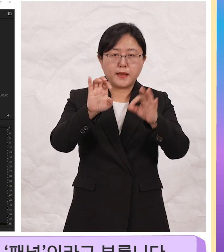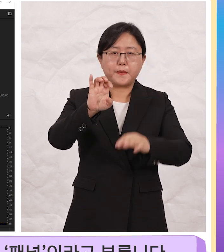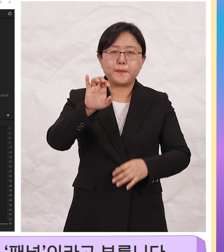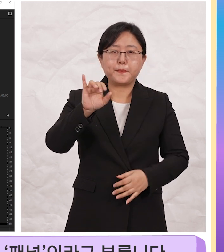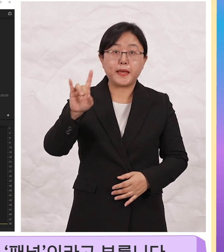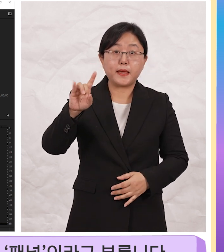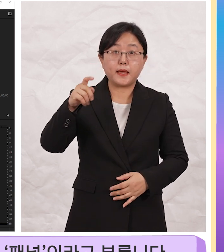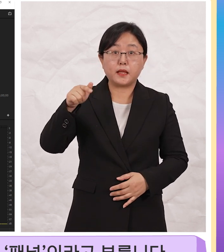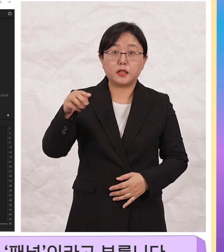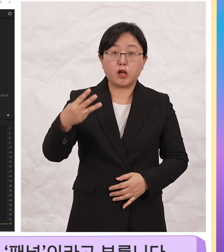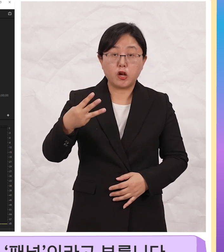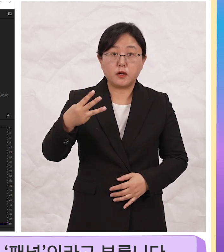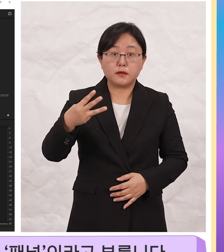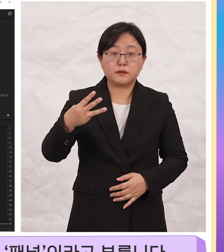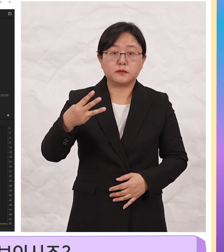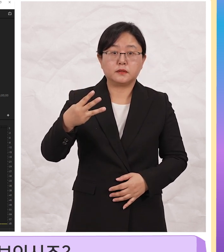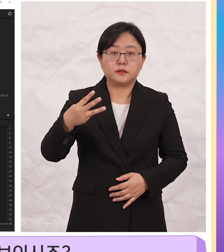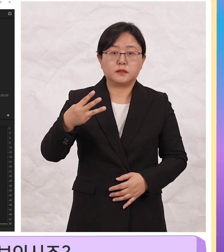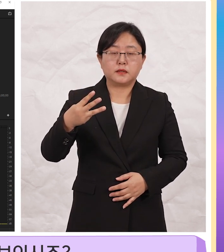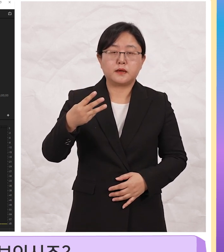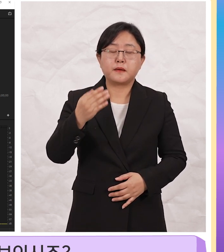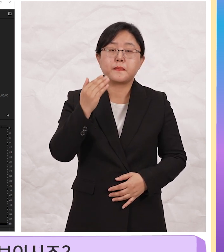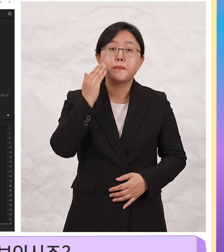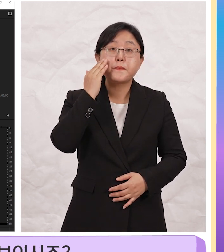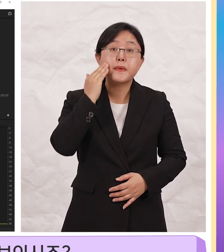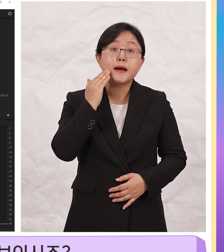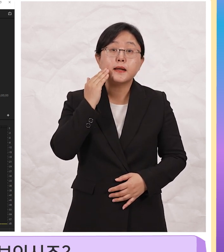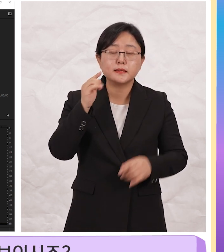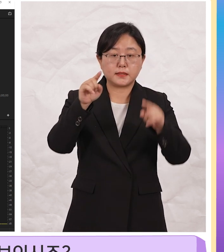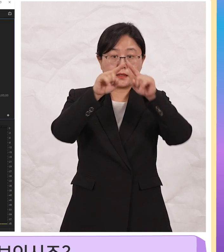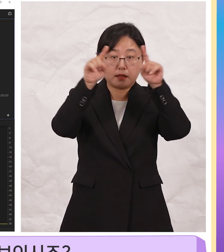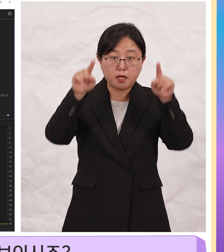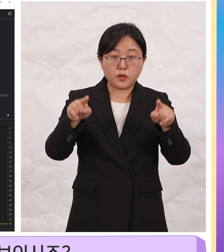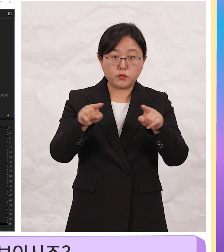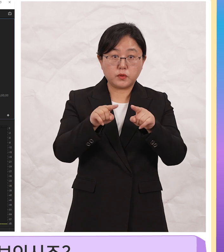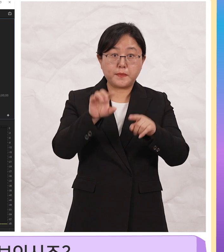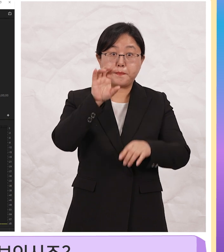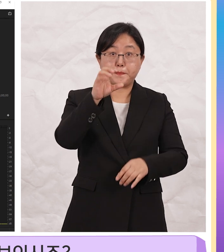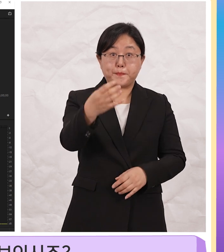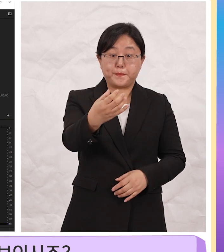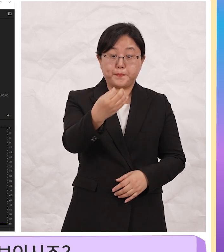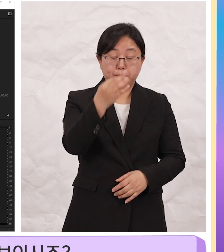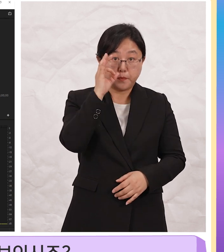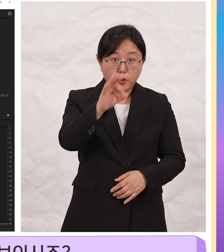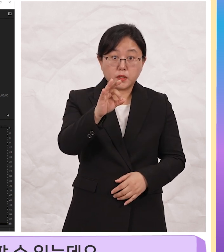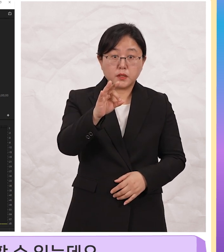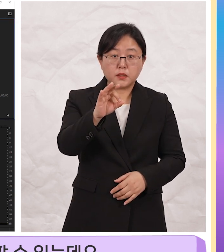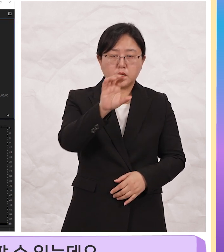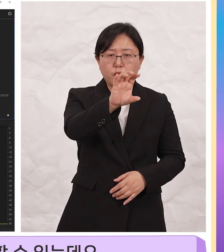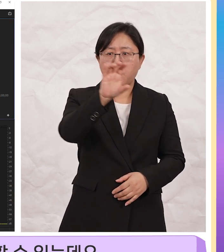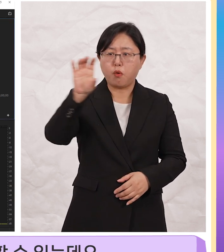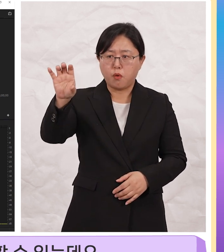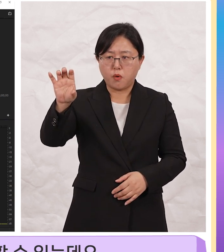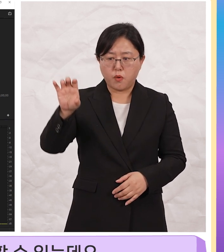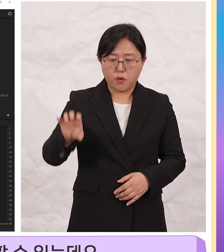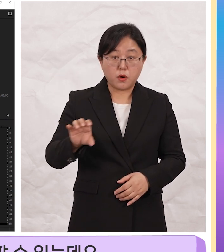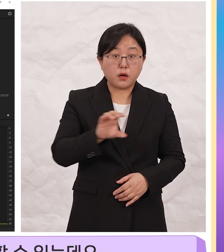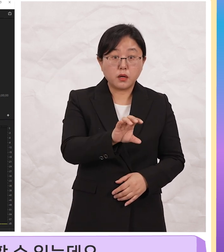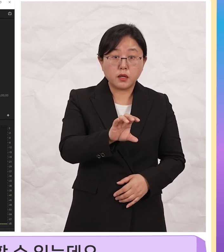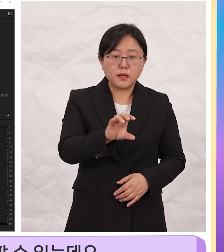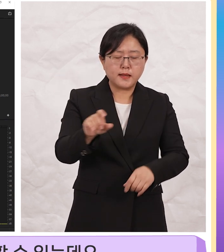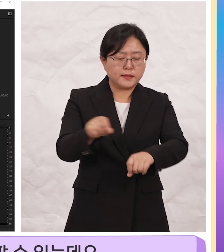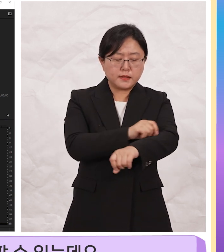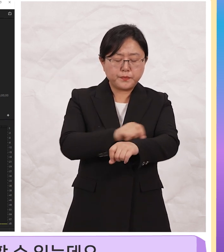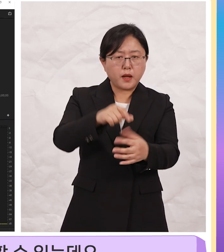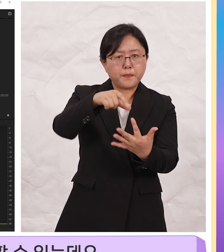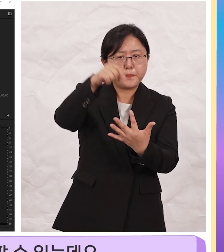것을 패널이라고 부릅니다. 자, 여기 이렇게 파란색 테두리가 설정된 게 보이시죠? 이걸 옮겨가면서